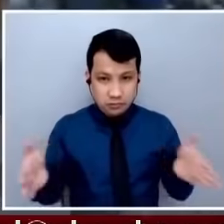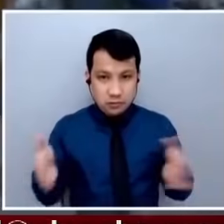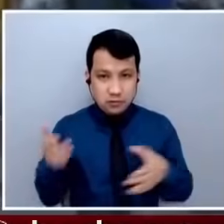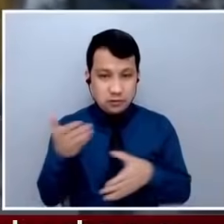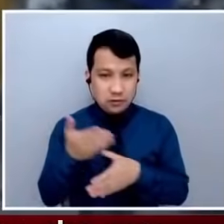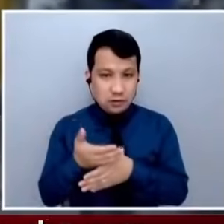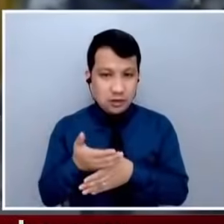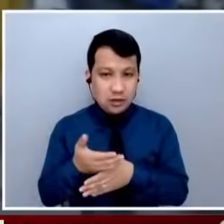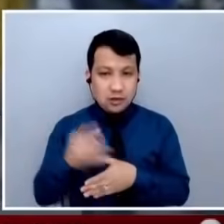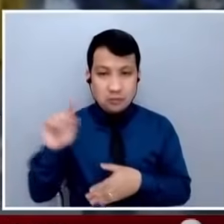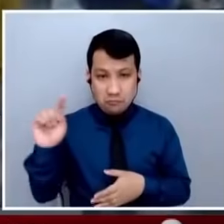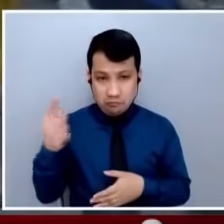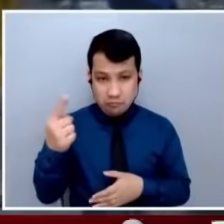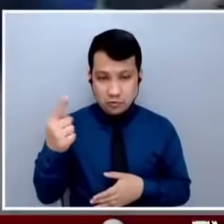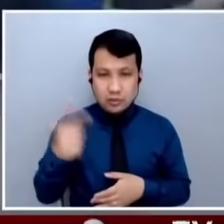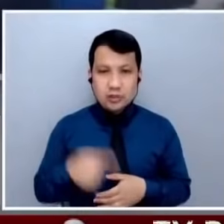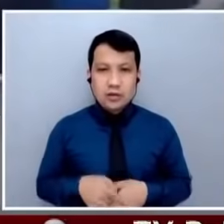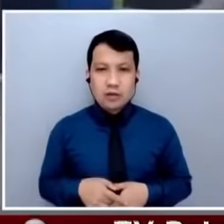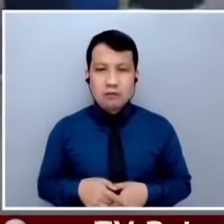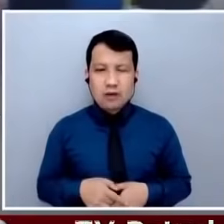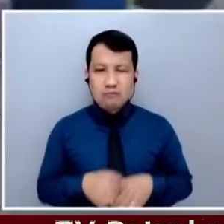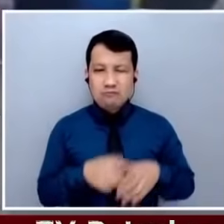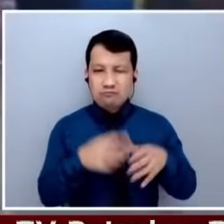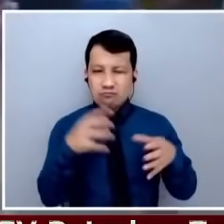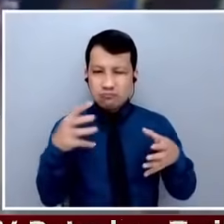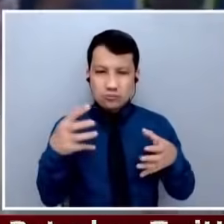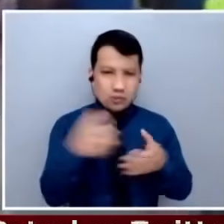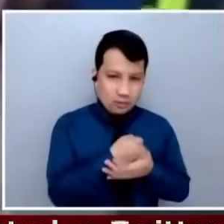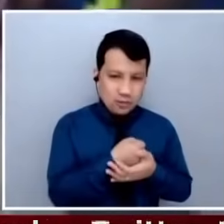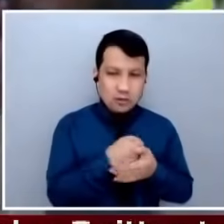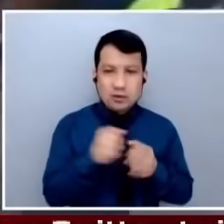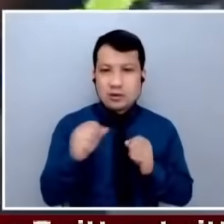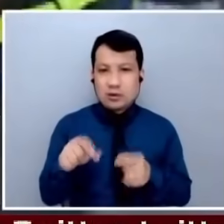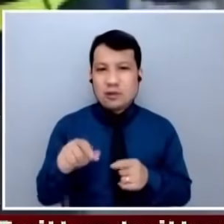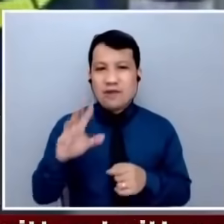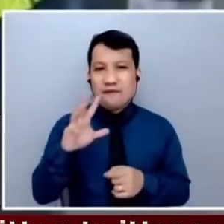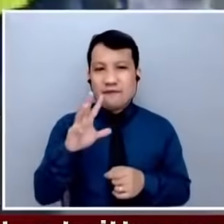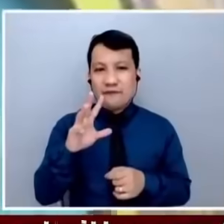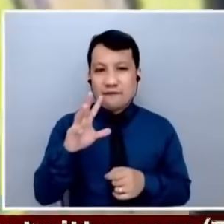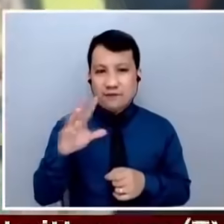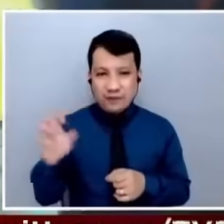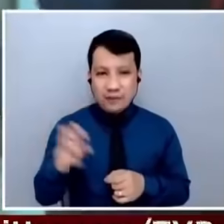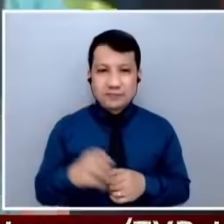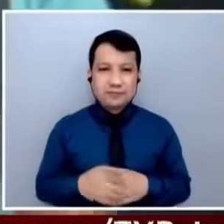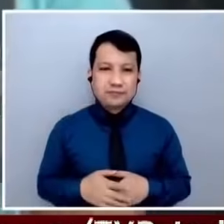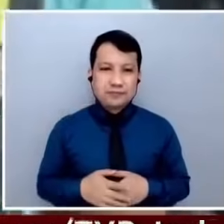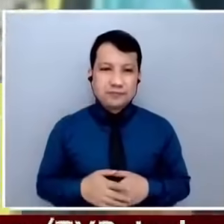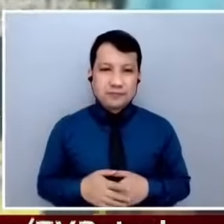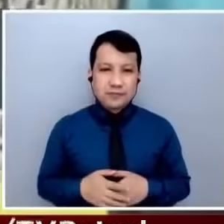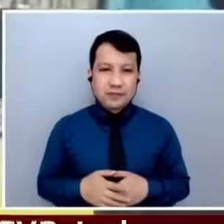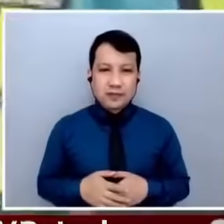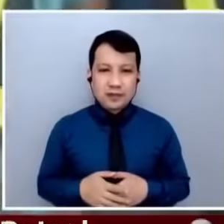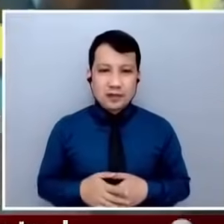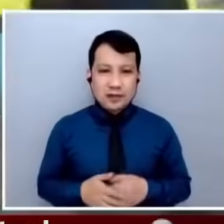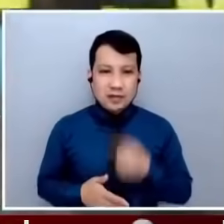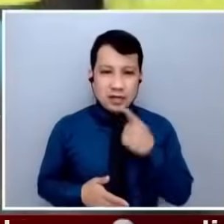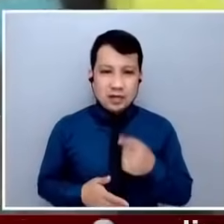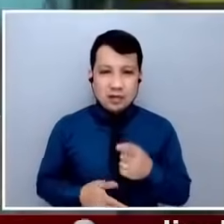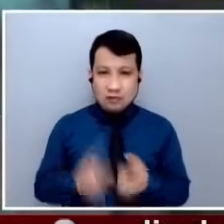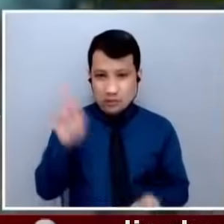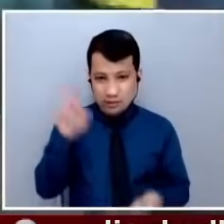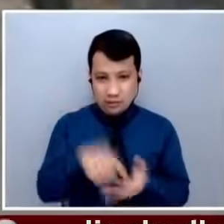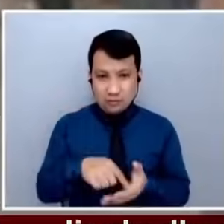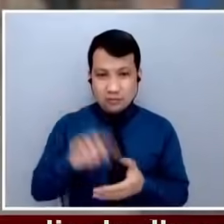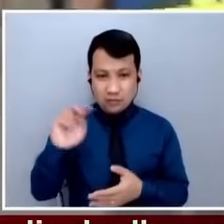Sa first offense, kumpiskado ang mga paninda at 500 pesos na multa, 1,000 kapag pumangalawa.